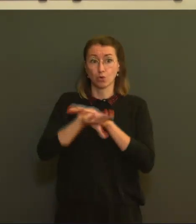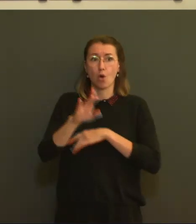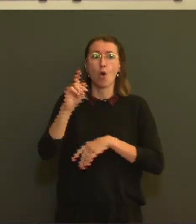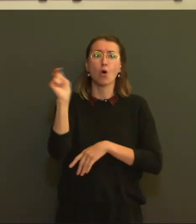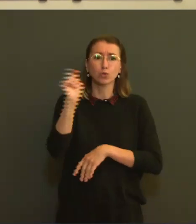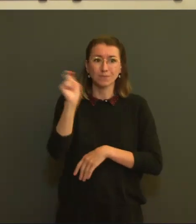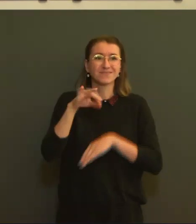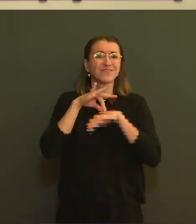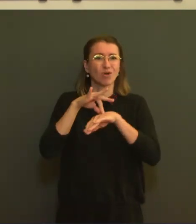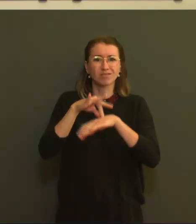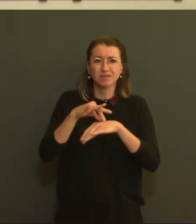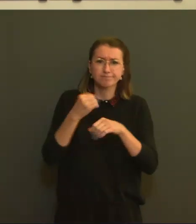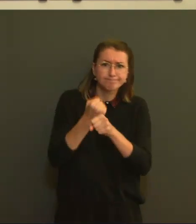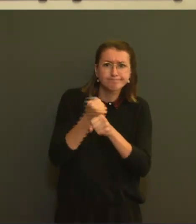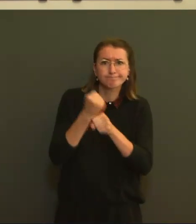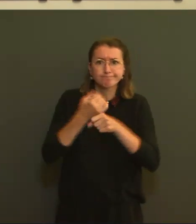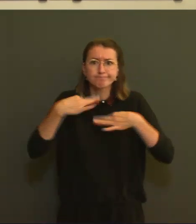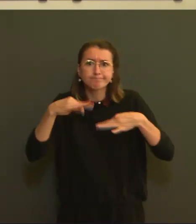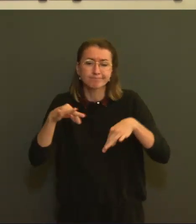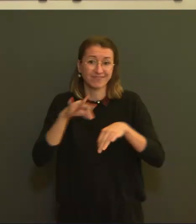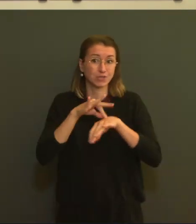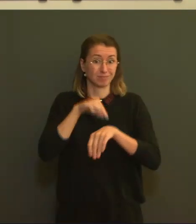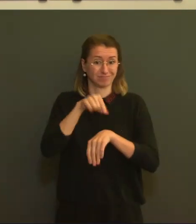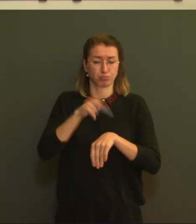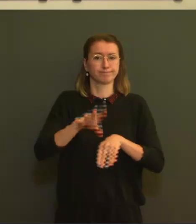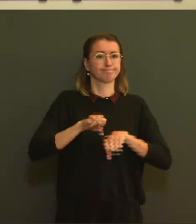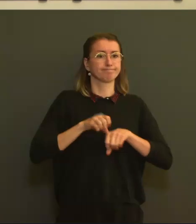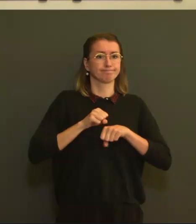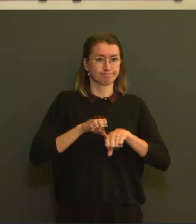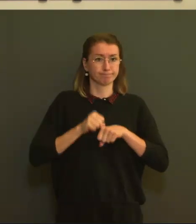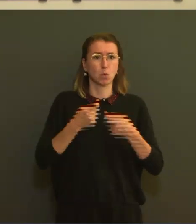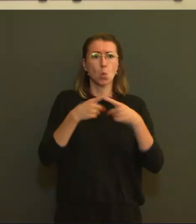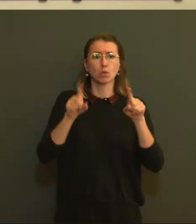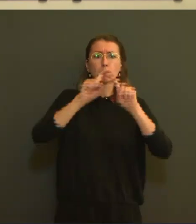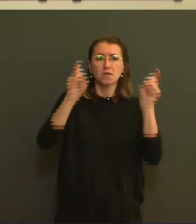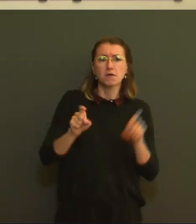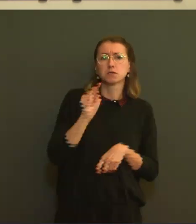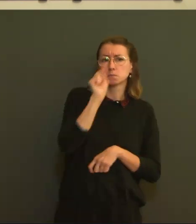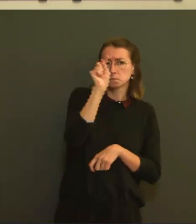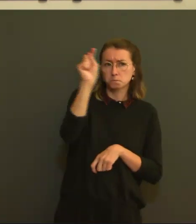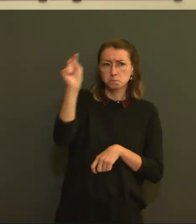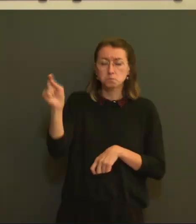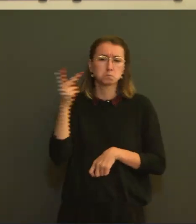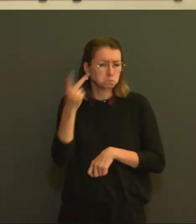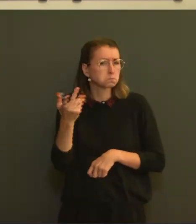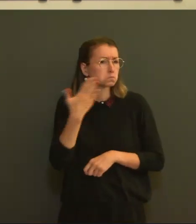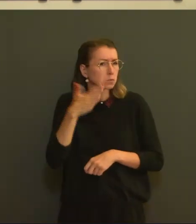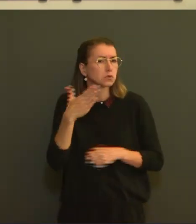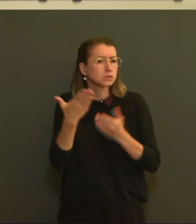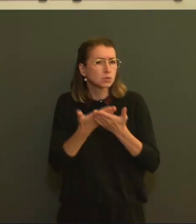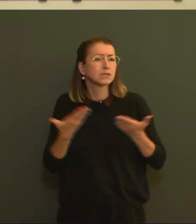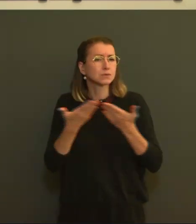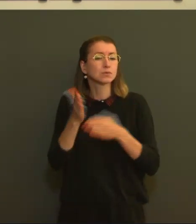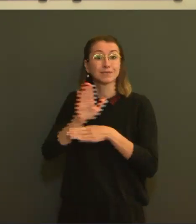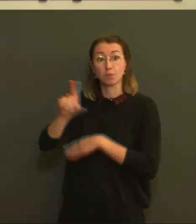Dans les autres provinces, on constate des évolutions favorables. En province de Liège, par exemple, on constate désormais